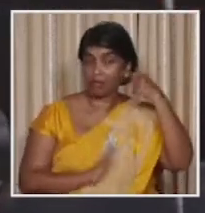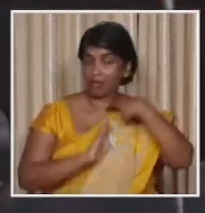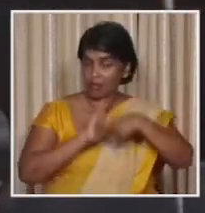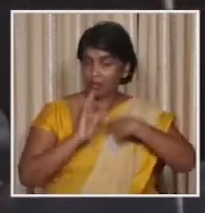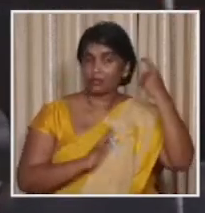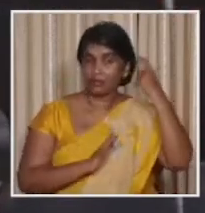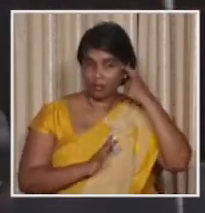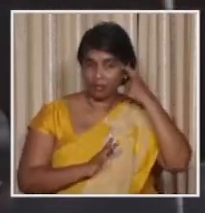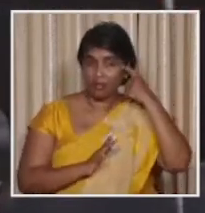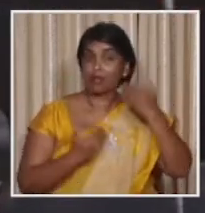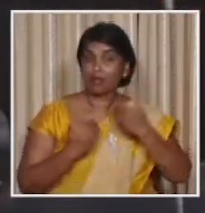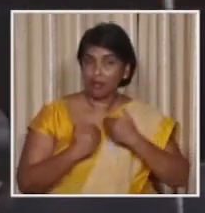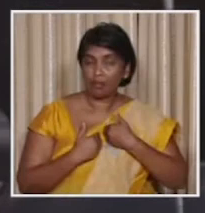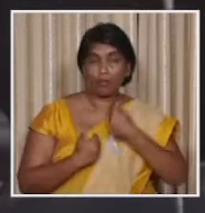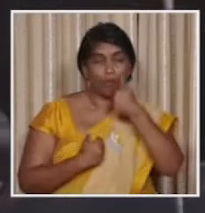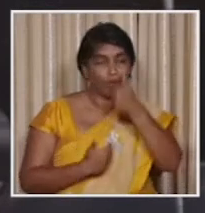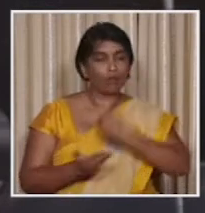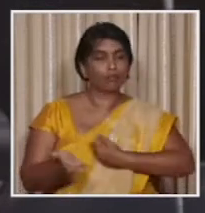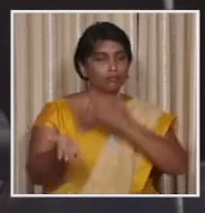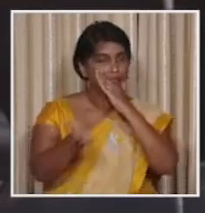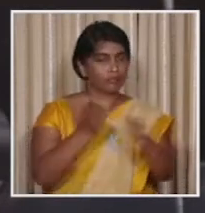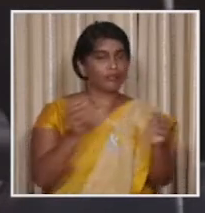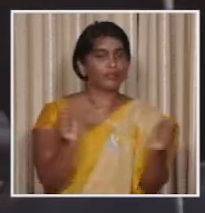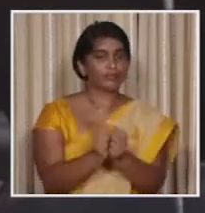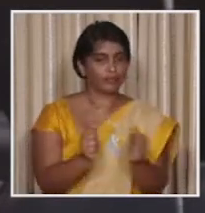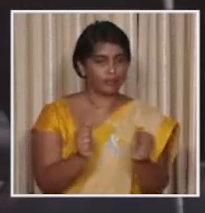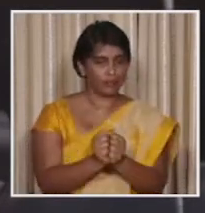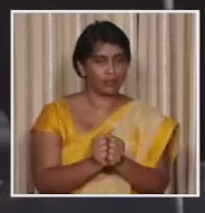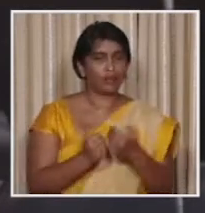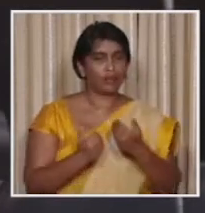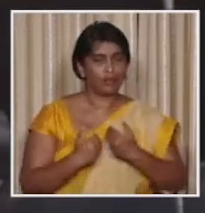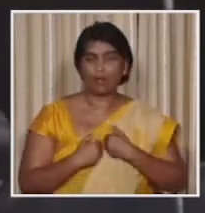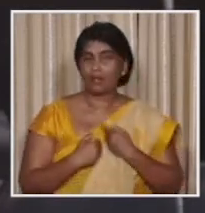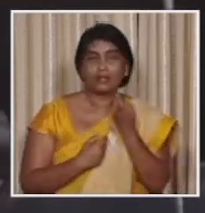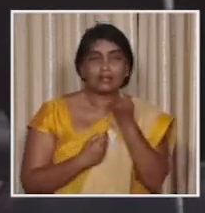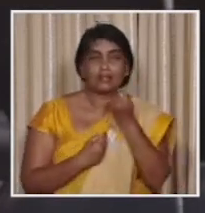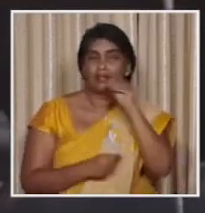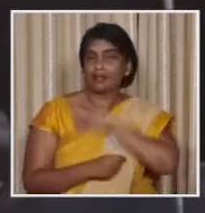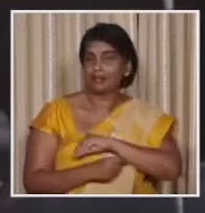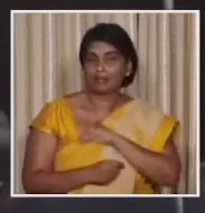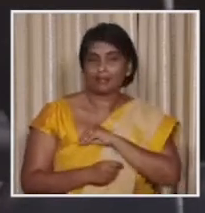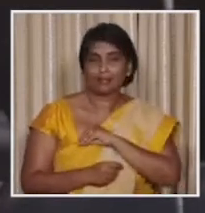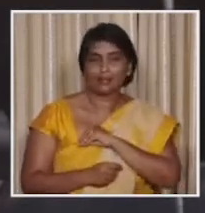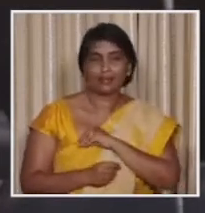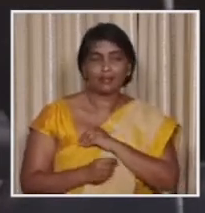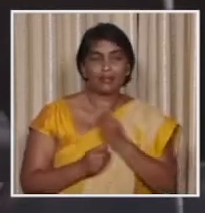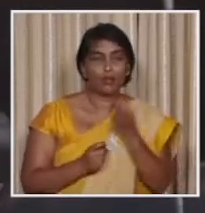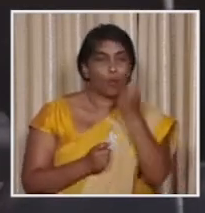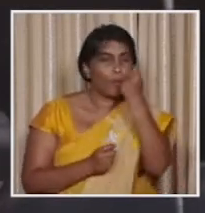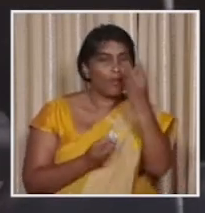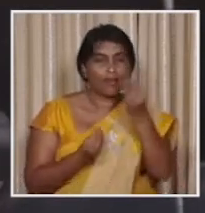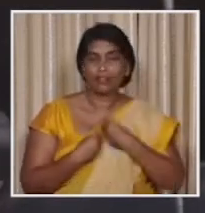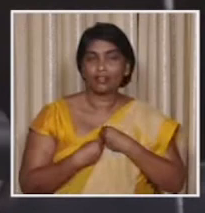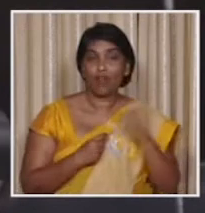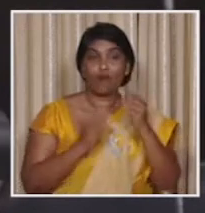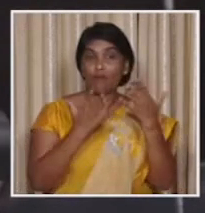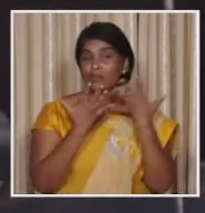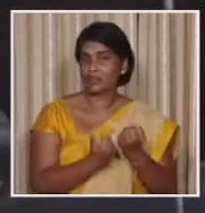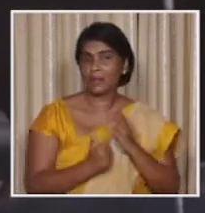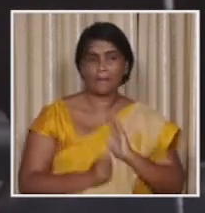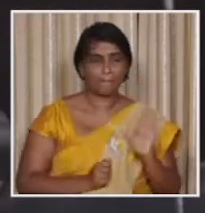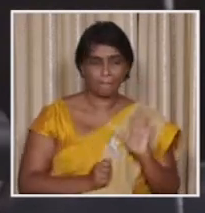රට දැනගන්න. හරි. අපි සත්භාවයෙන් මේ වැඩේ කරේ. අපිට මේකේ සල්ලි හම්බ වෙන්නවත් මේ පර්ක් හම්බ වෙන්නවත් ඔෆිස් හම්බ වෙන්නවත්